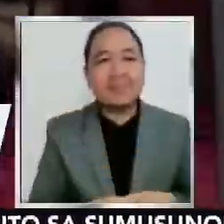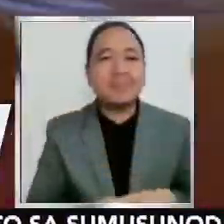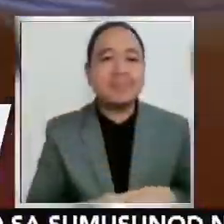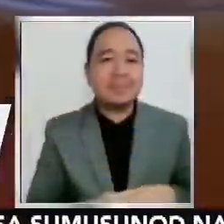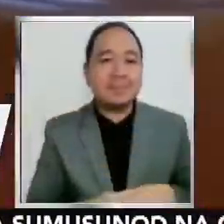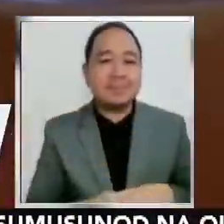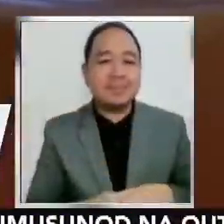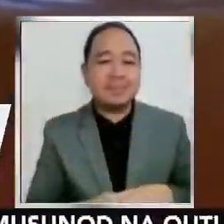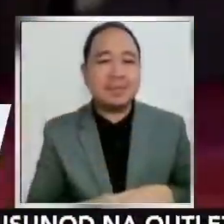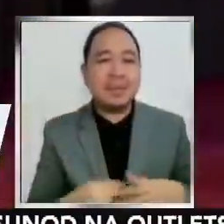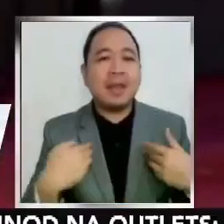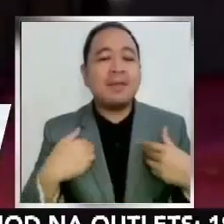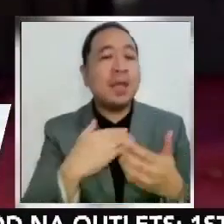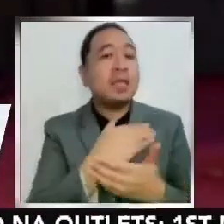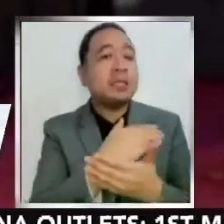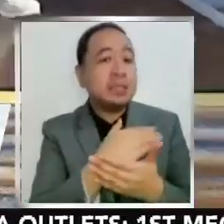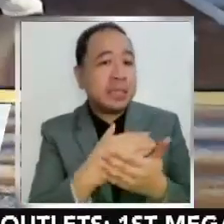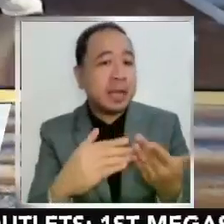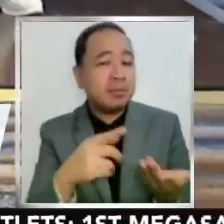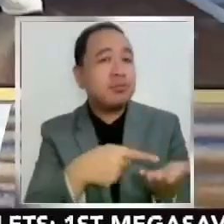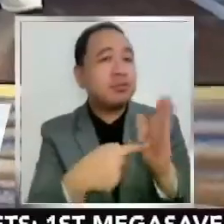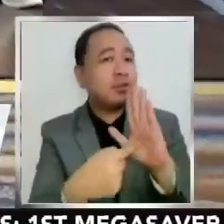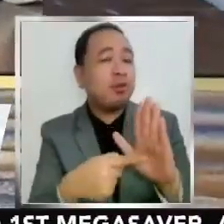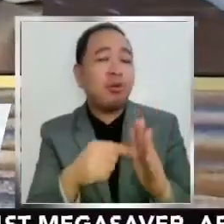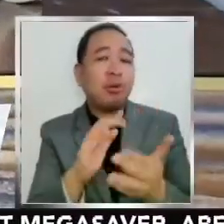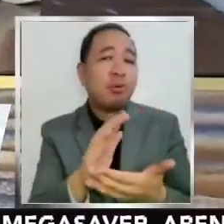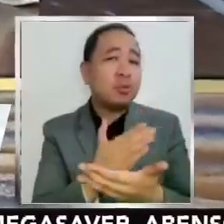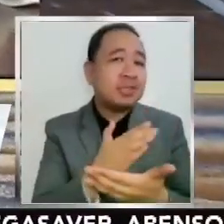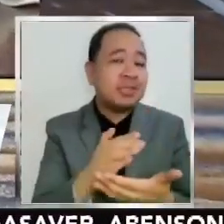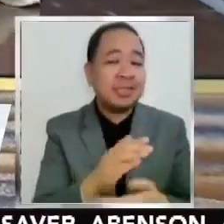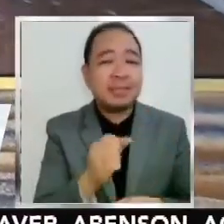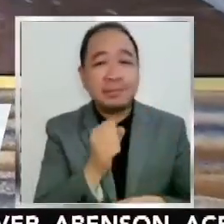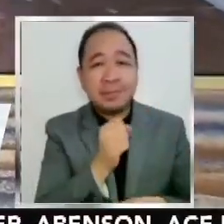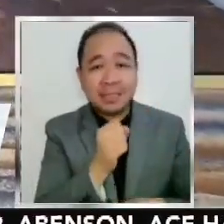Mayroon ding nagpakitang gilas sa pagkanta.